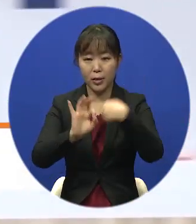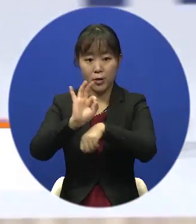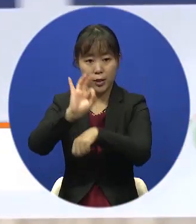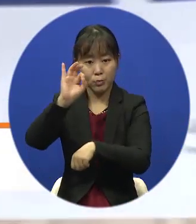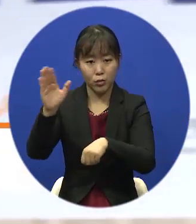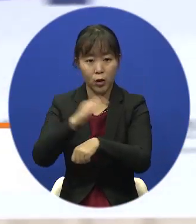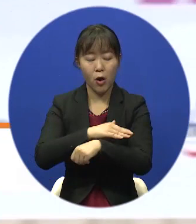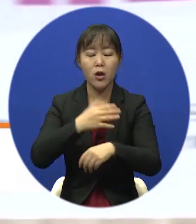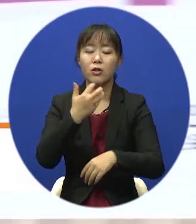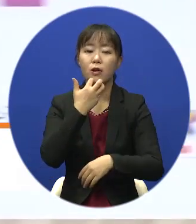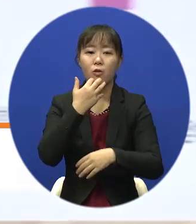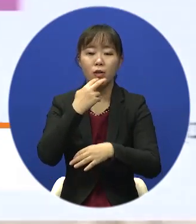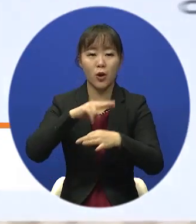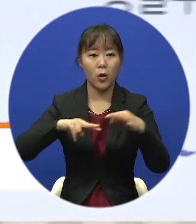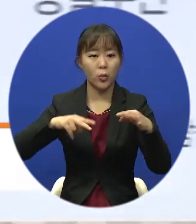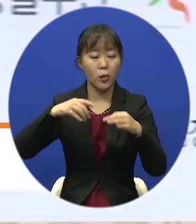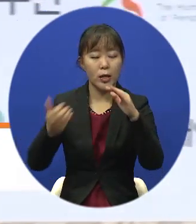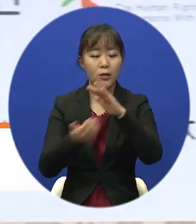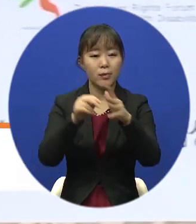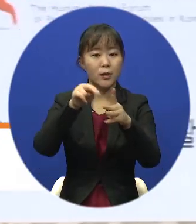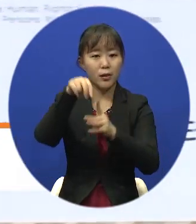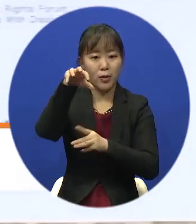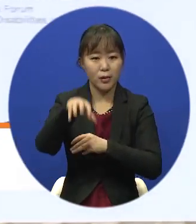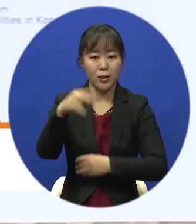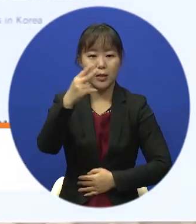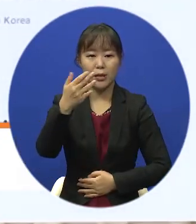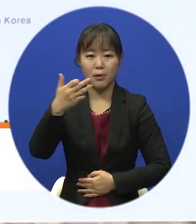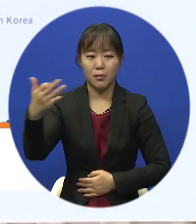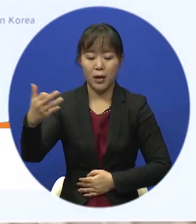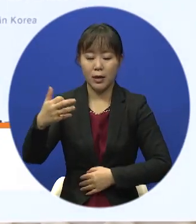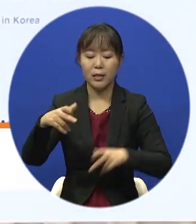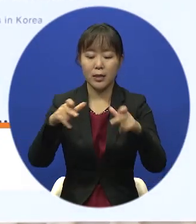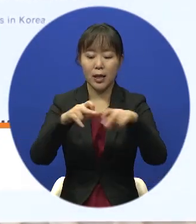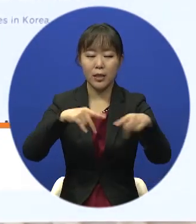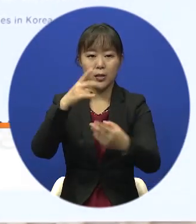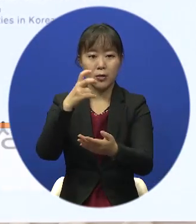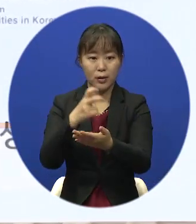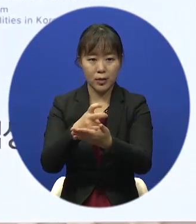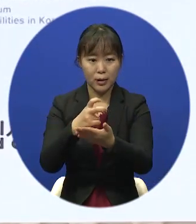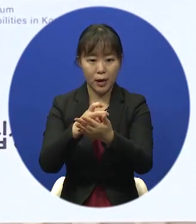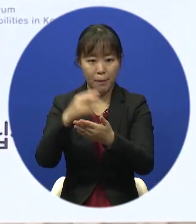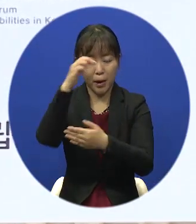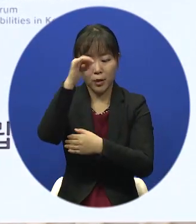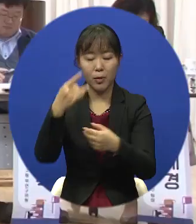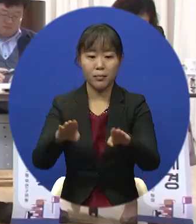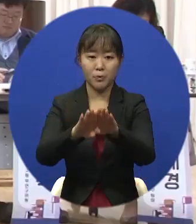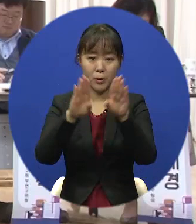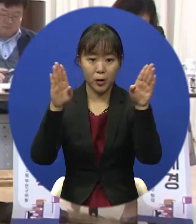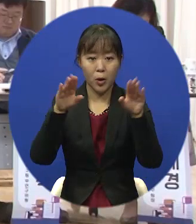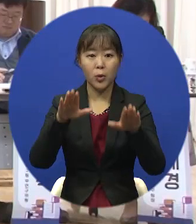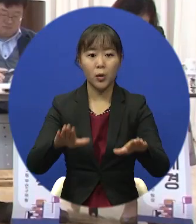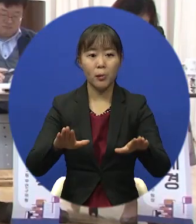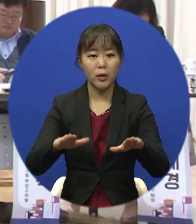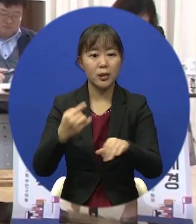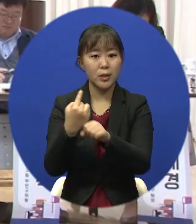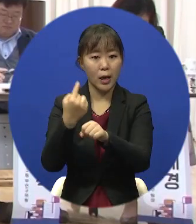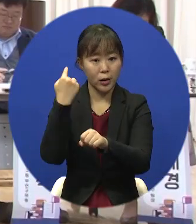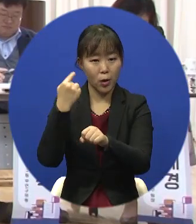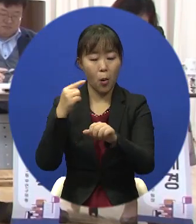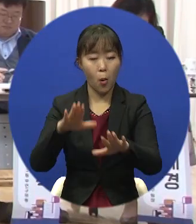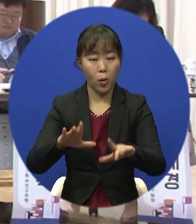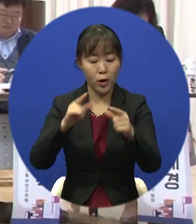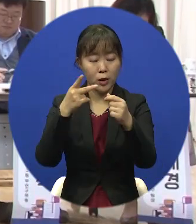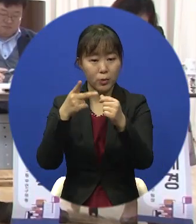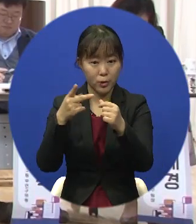서울 여의도 이룸센터에서 2018 장애 정책 박람회를 열었습니다. 이번 정책박람회는 지난해에 이은 두